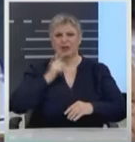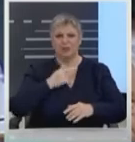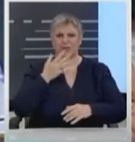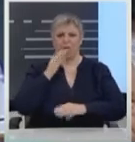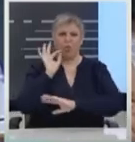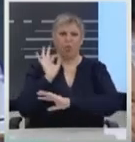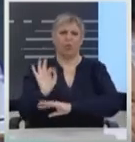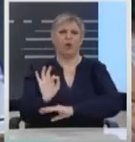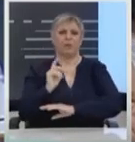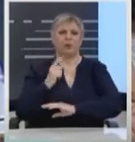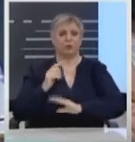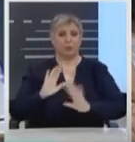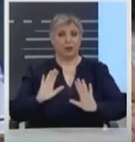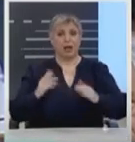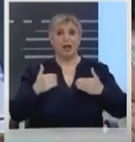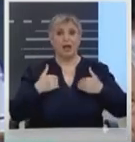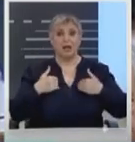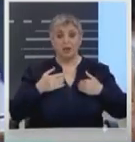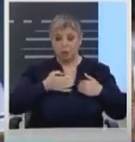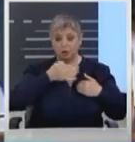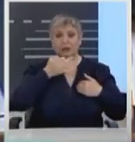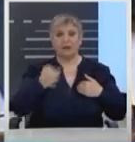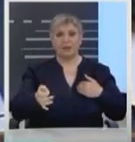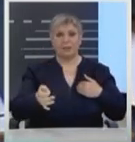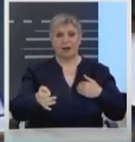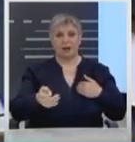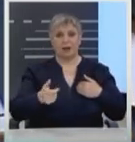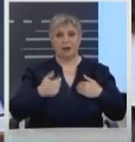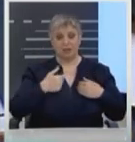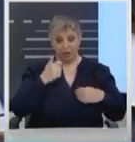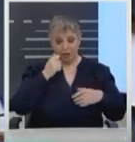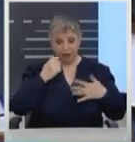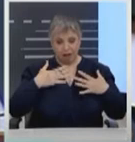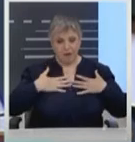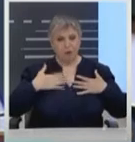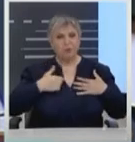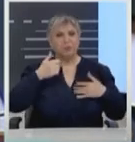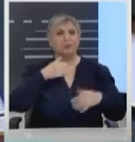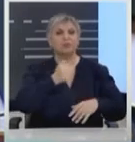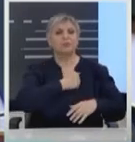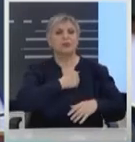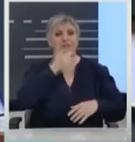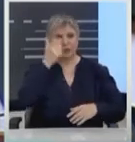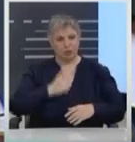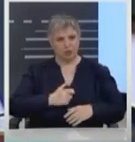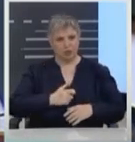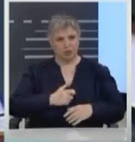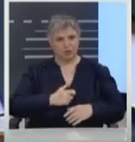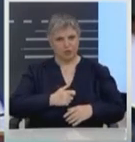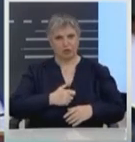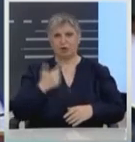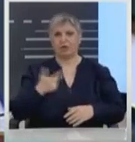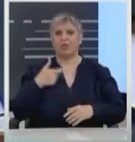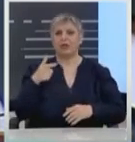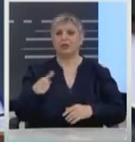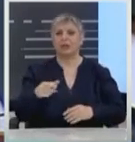επιθέσεις, μετέφερα εδώ όχι τη δική μου, αν θέλετε, κρίση σε σχέση με το αν πήρατε τα δώρα